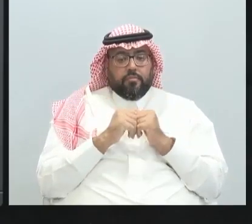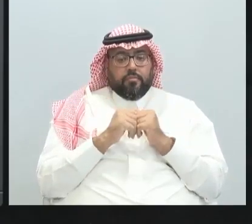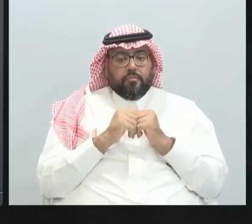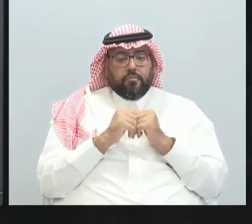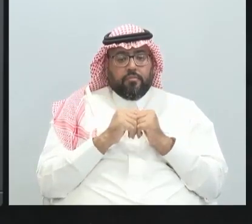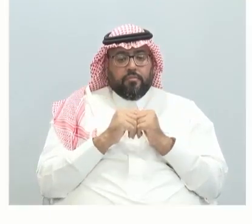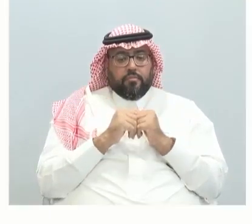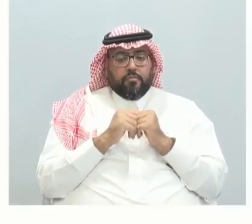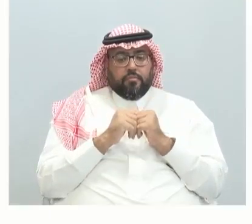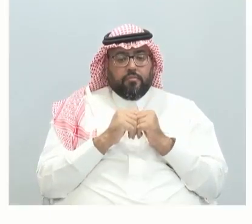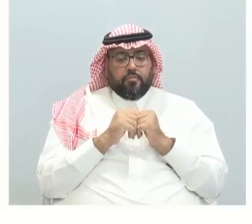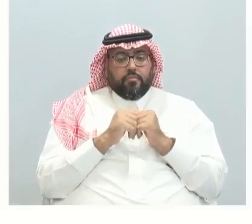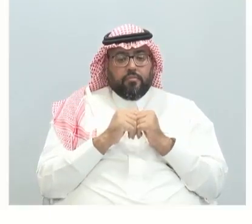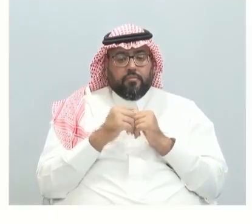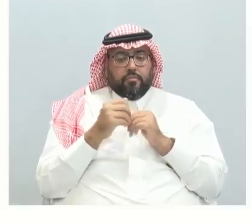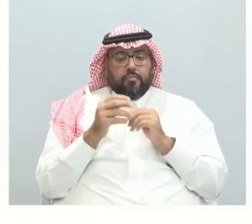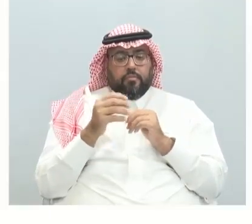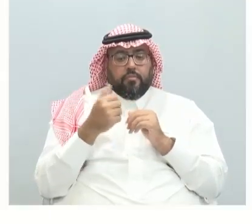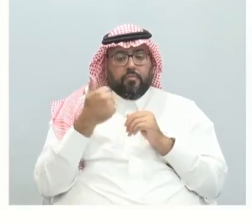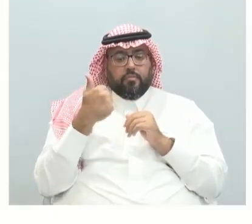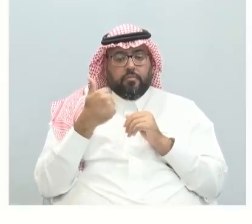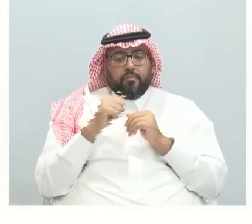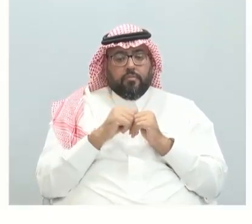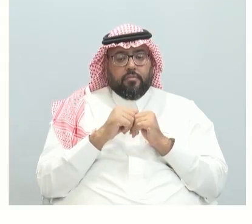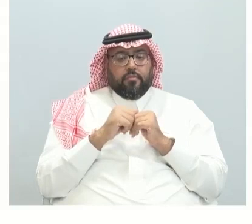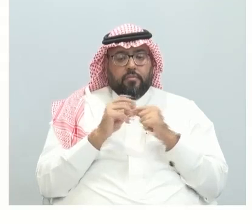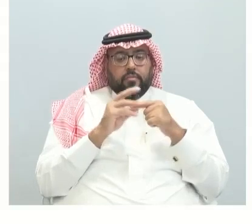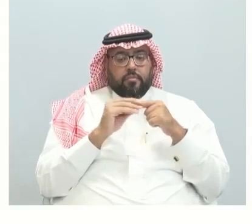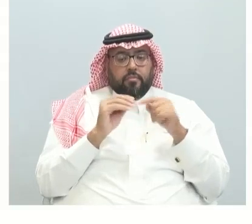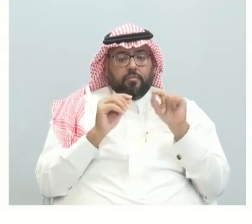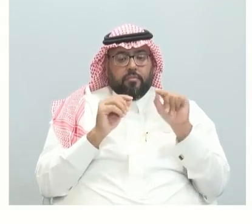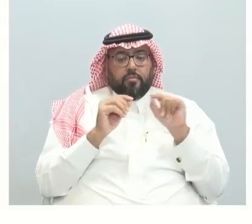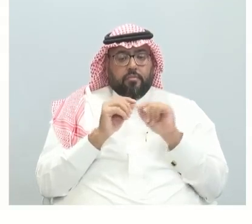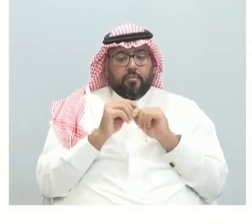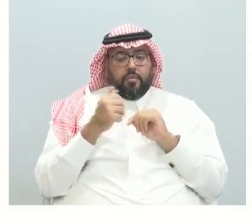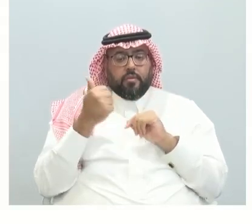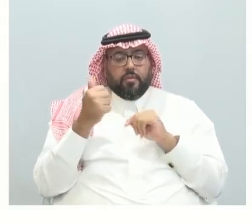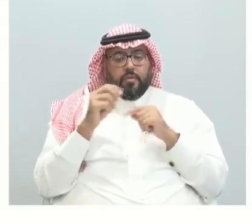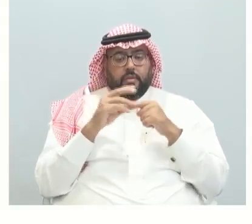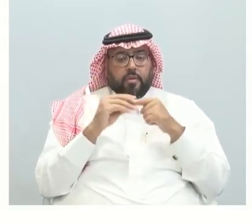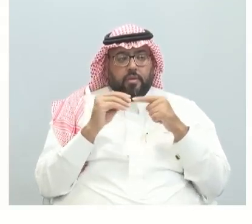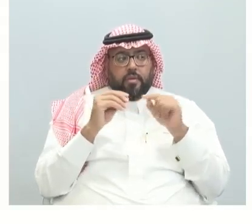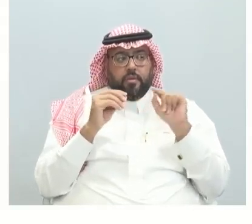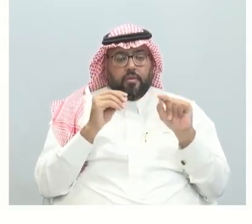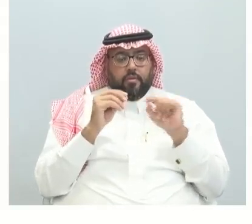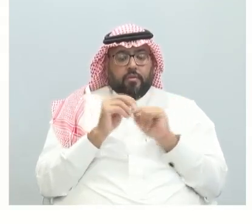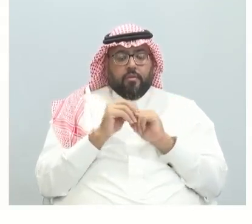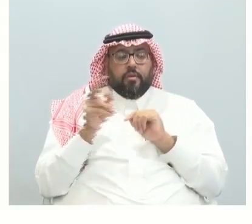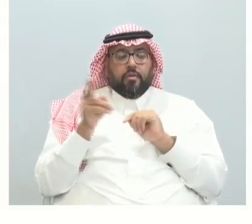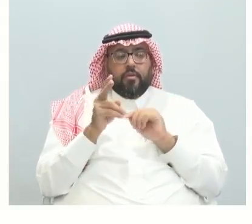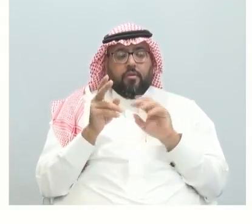احسنتم اذا يساوي العدد سته اذا هناك طرح الصفر سته ناقص صفر يعطينا